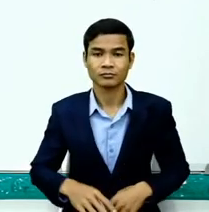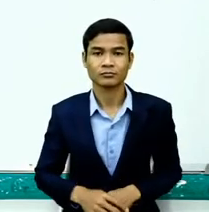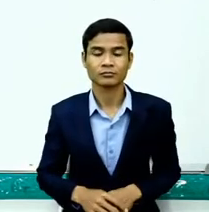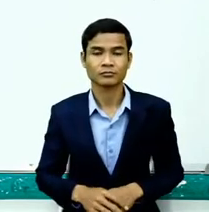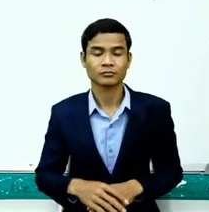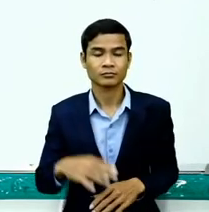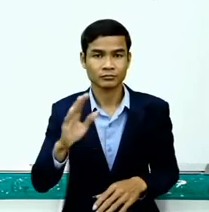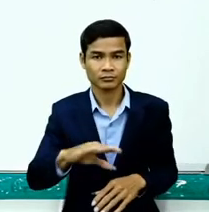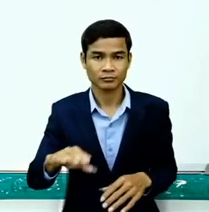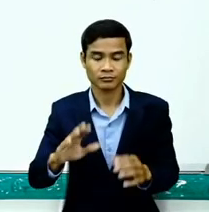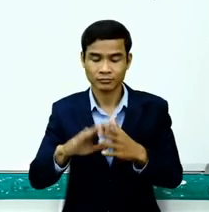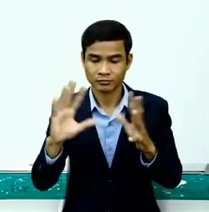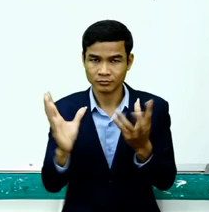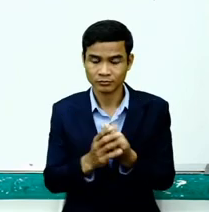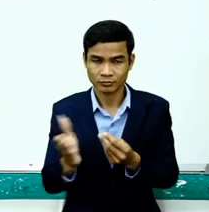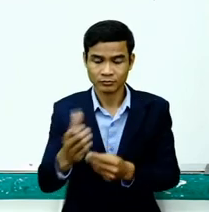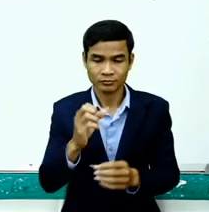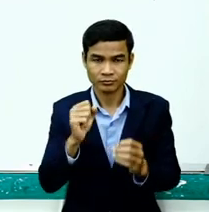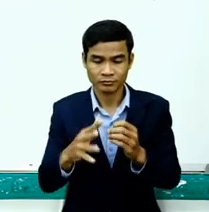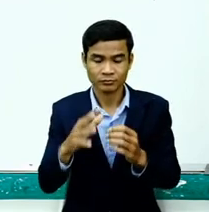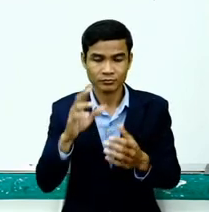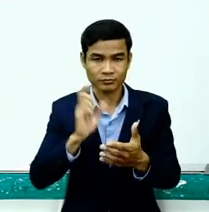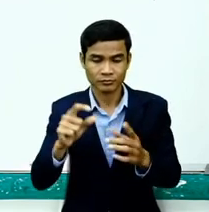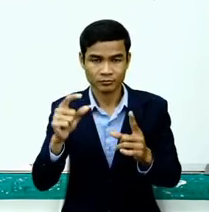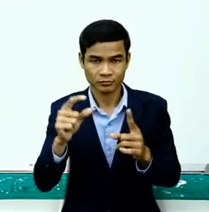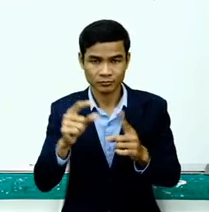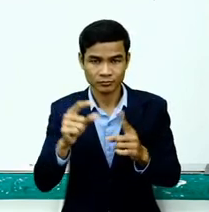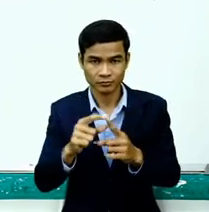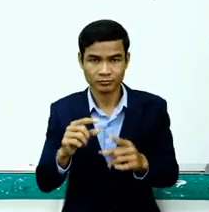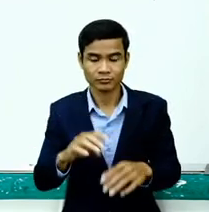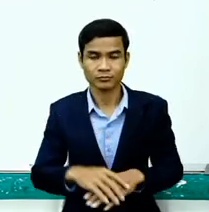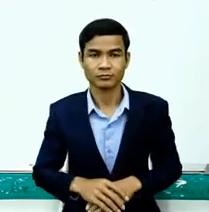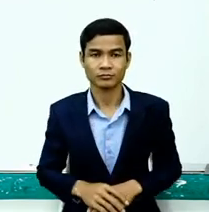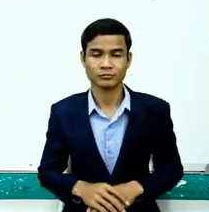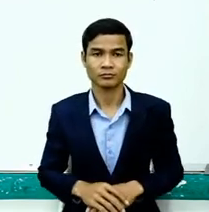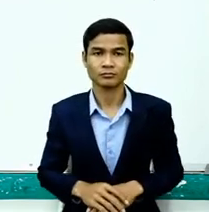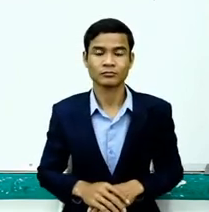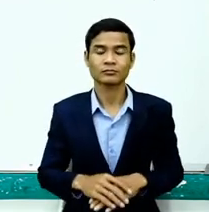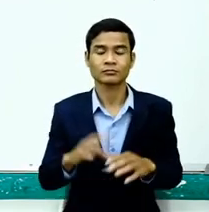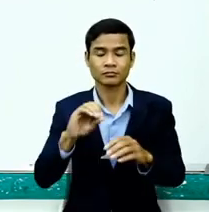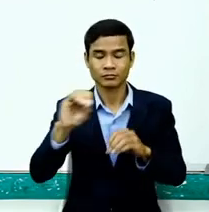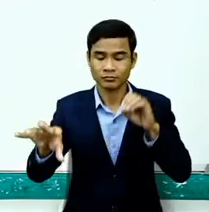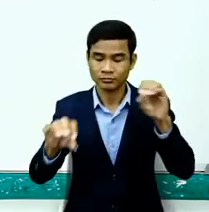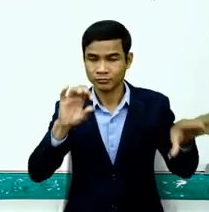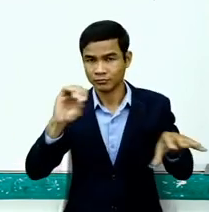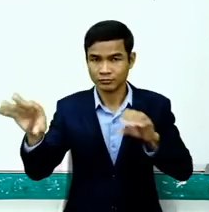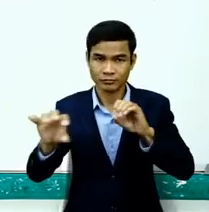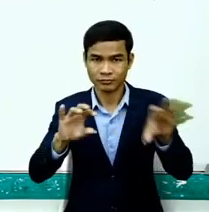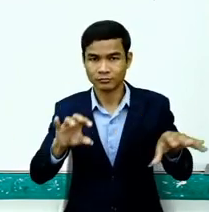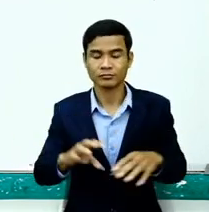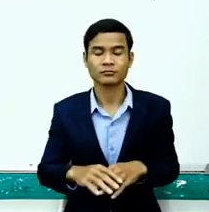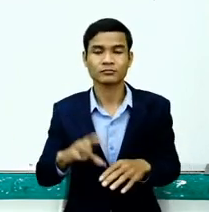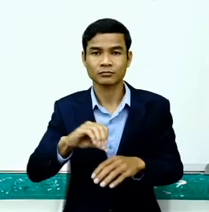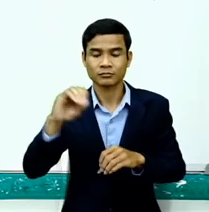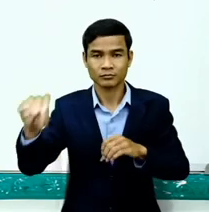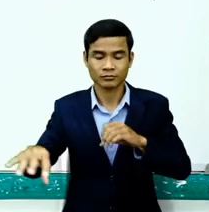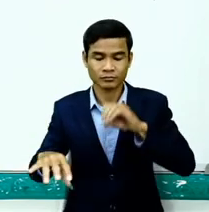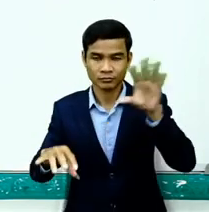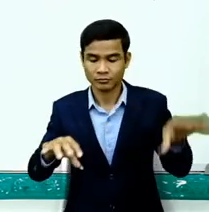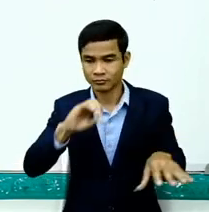ta kon teang ak khnie chap dam sa se piak ro hru madong tiet